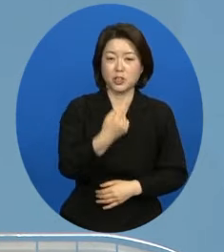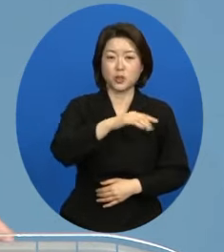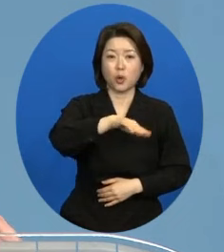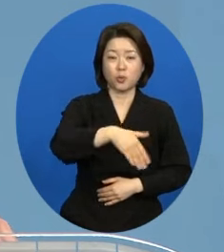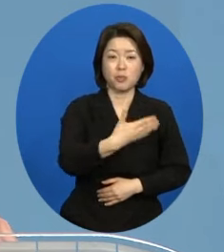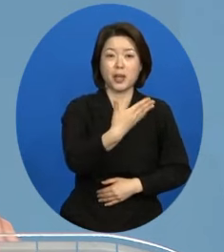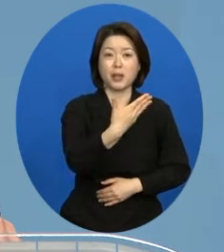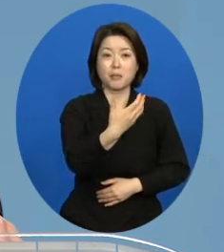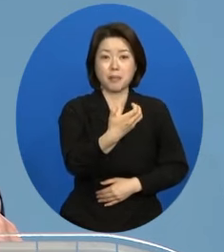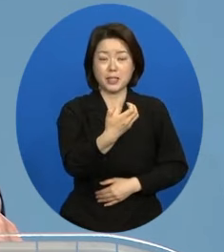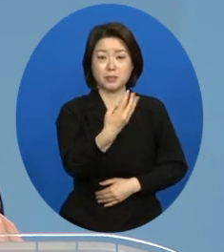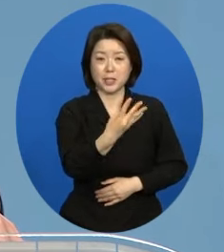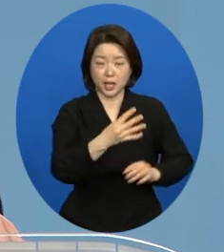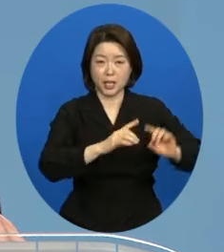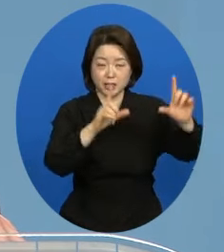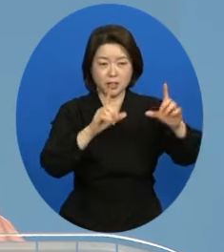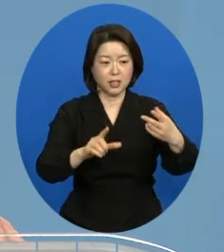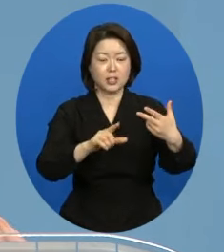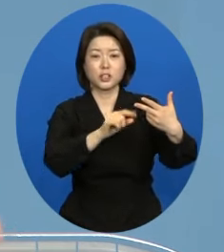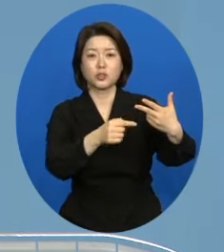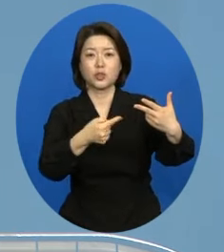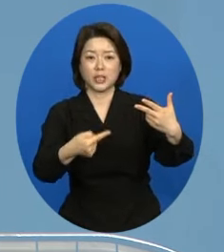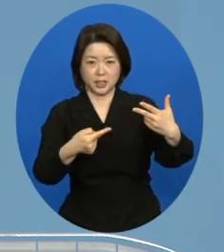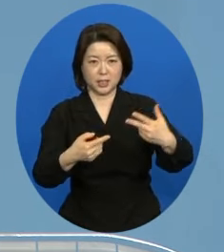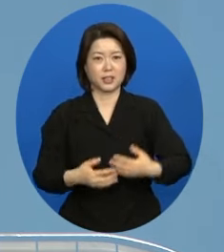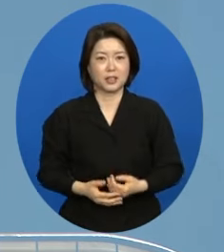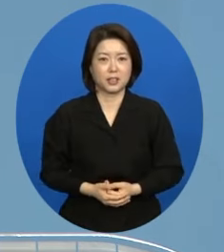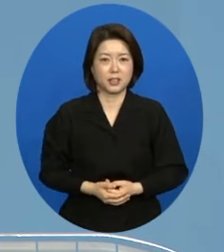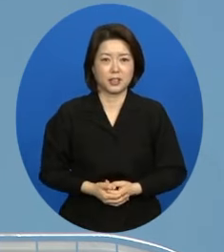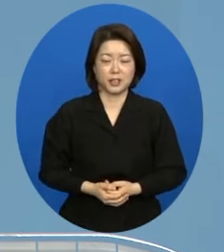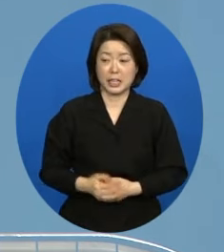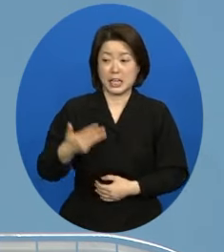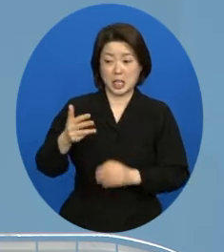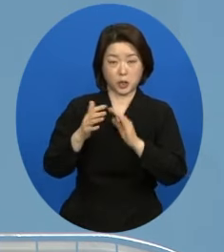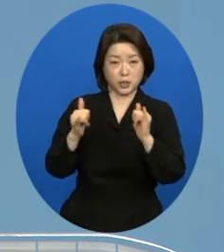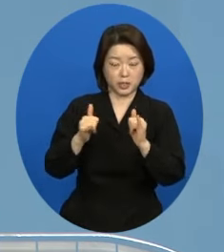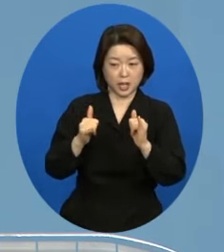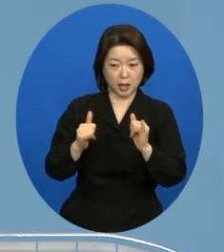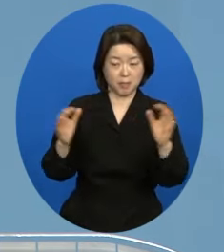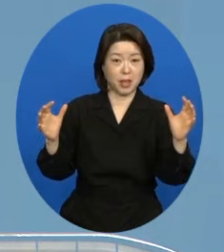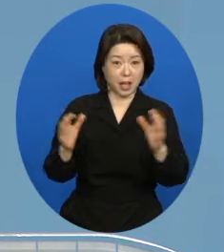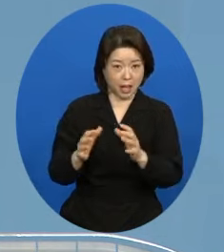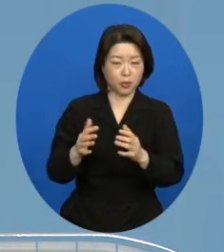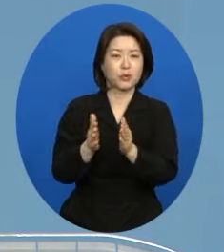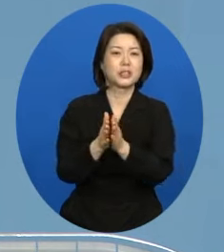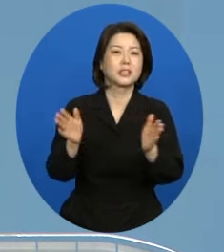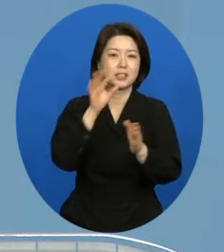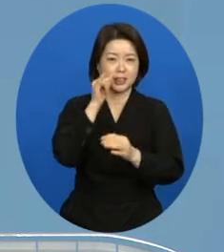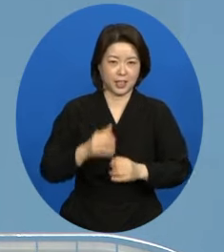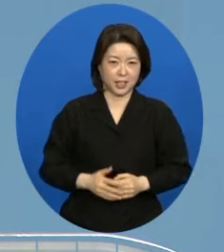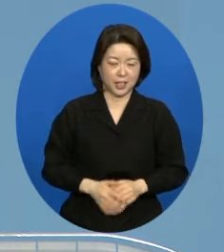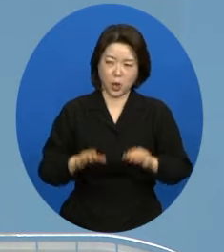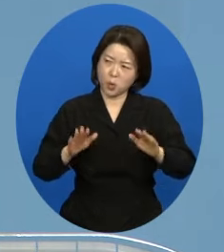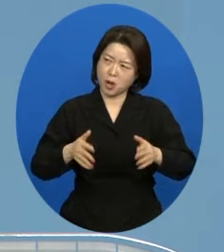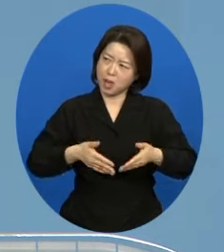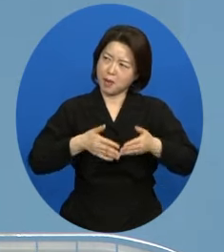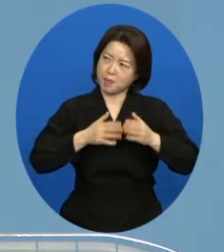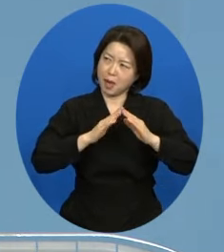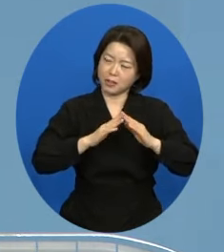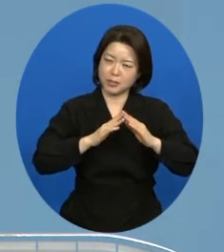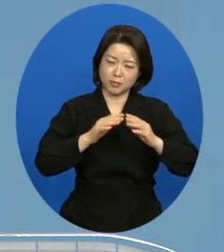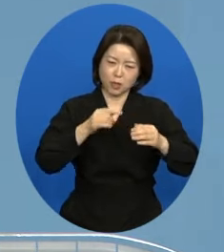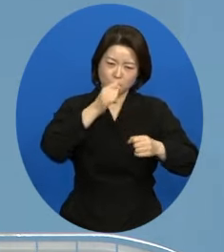1984년 7월 1일 총 여덟 명의 성도로 시작이 되었어 그러니까 올해 창립으로 따지면